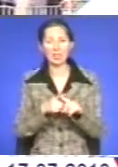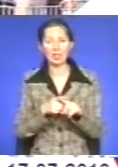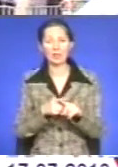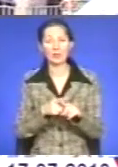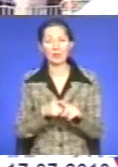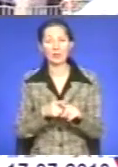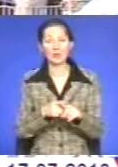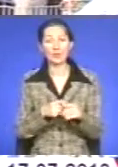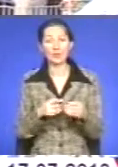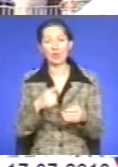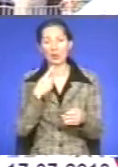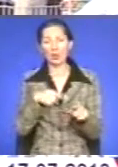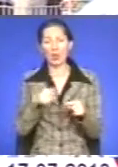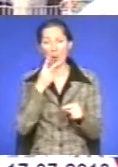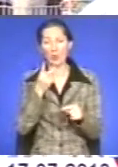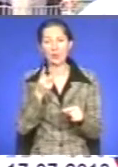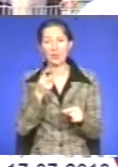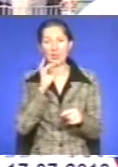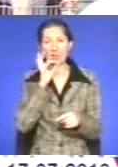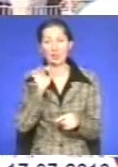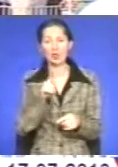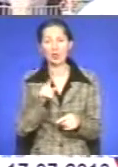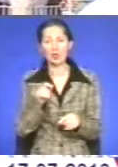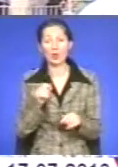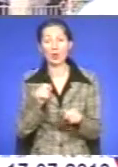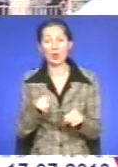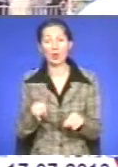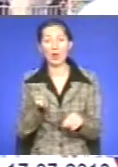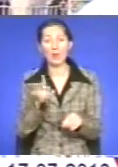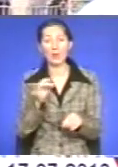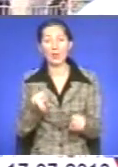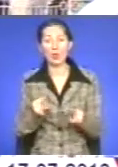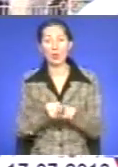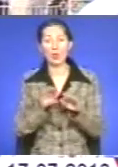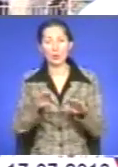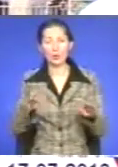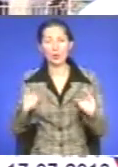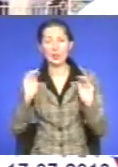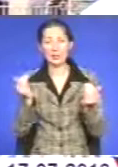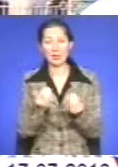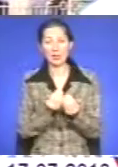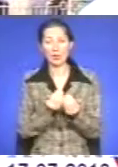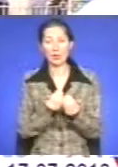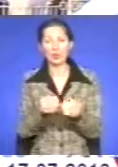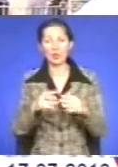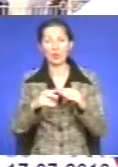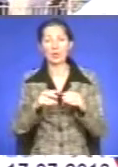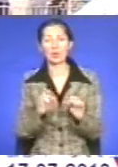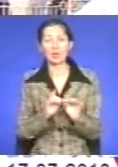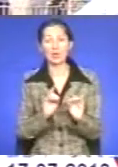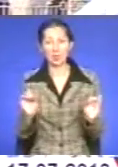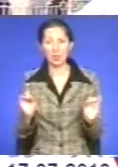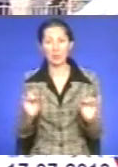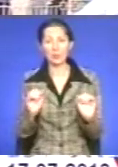телеканалу на футбол, вони подивилися і сказали, що значить, при такому розташуванні стадіону, трибун, неможливо вести